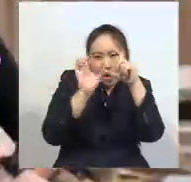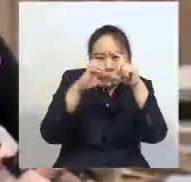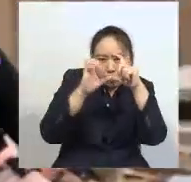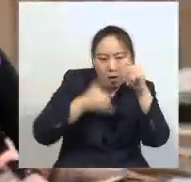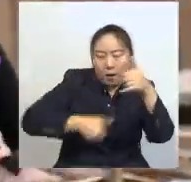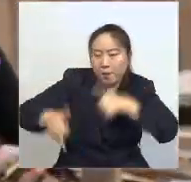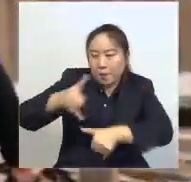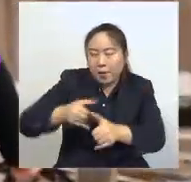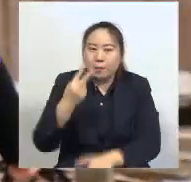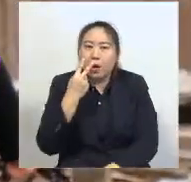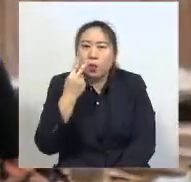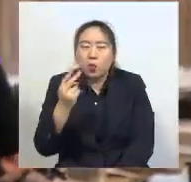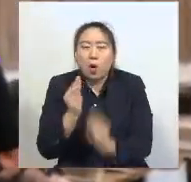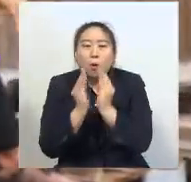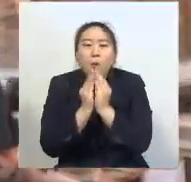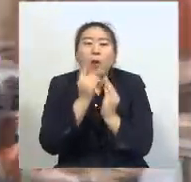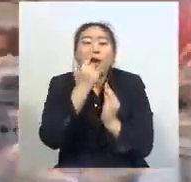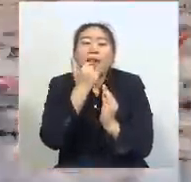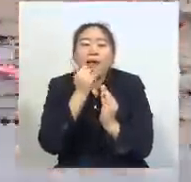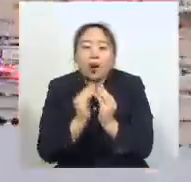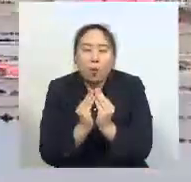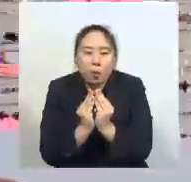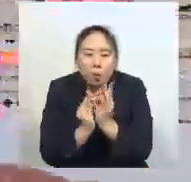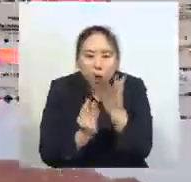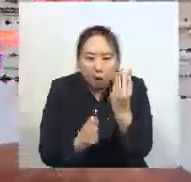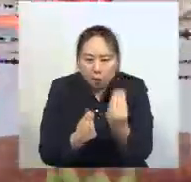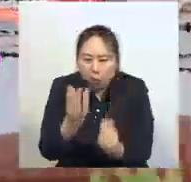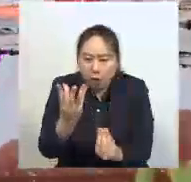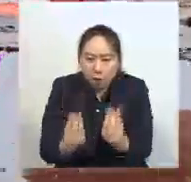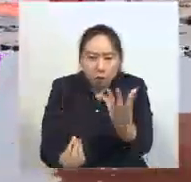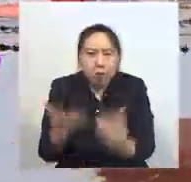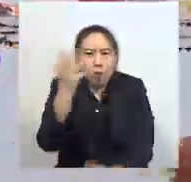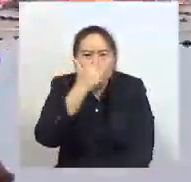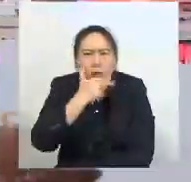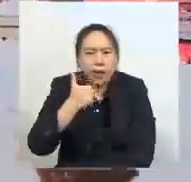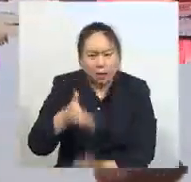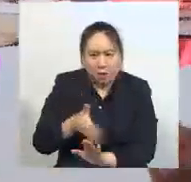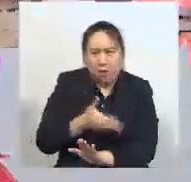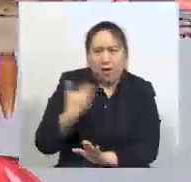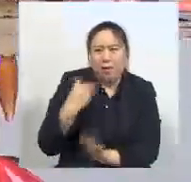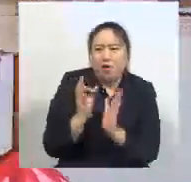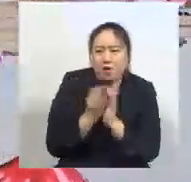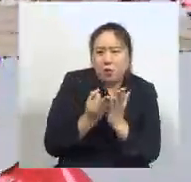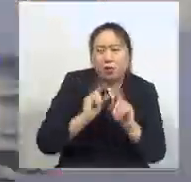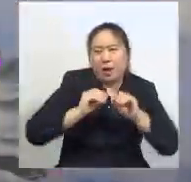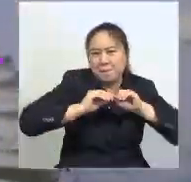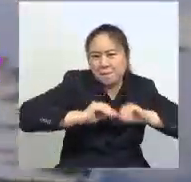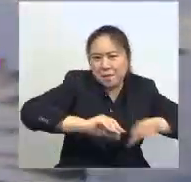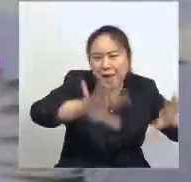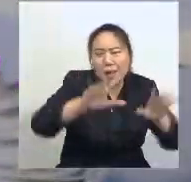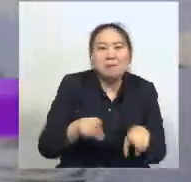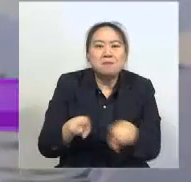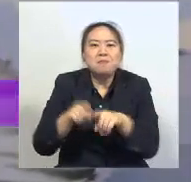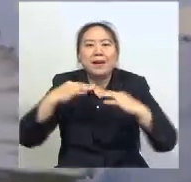างไปชื่นชมความงามของดอกบัวแดงที่ได้มีการโพสต์บนโลกโซเชียลเมื่อไม่นานมานี้จนเรียกได้ว่าเป็นทะเลบัวแด